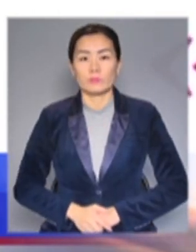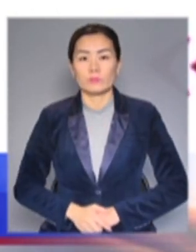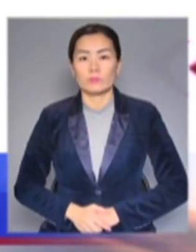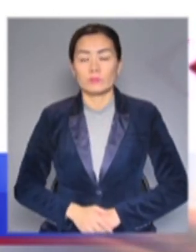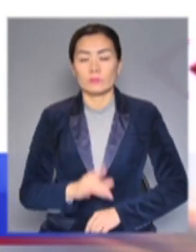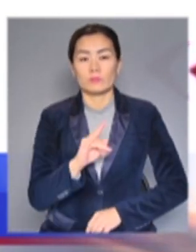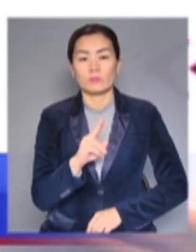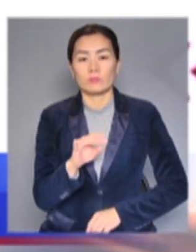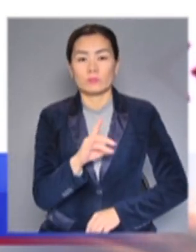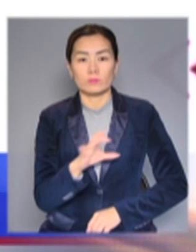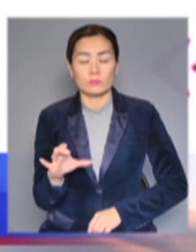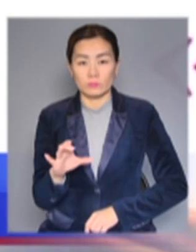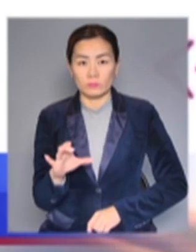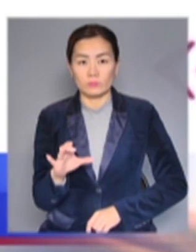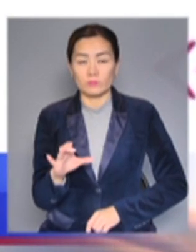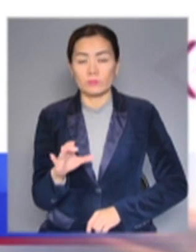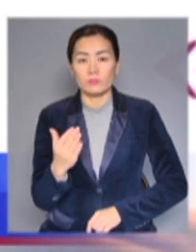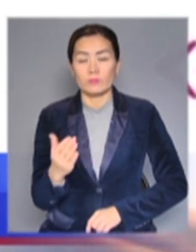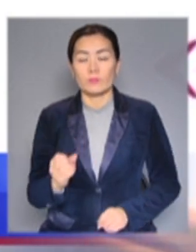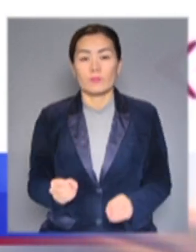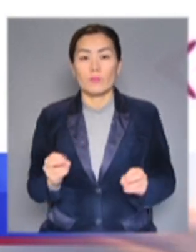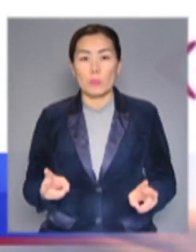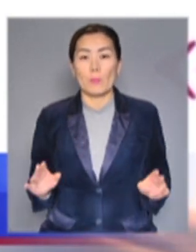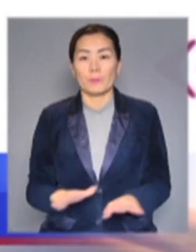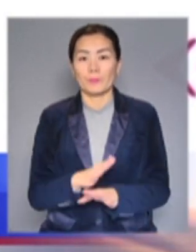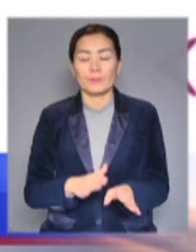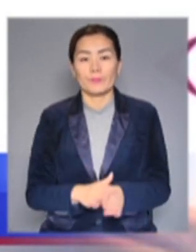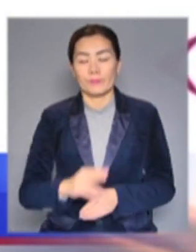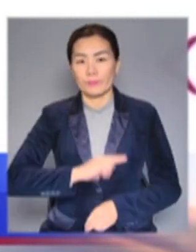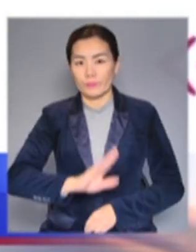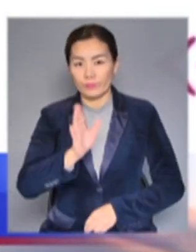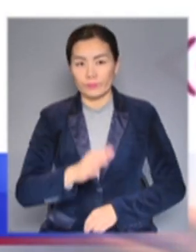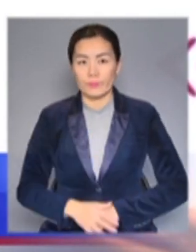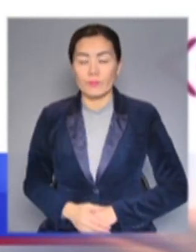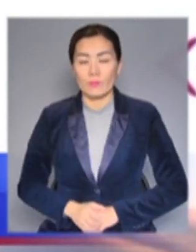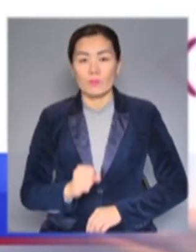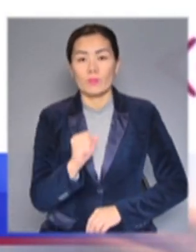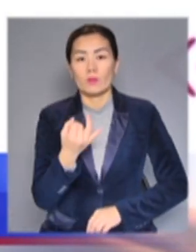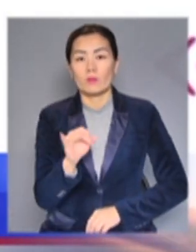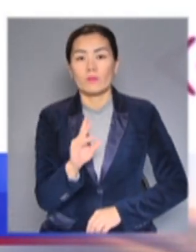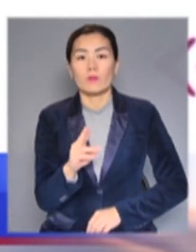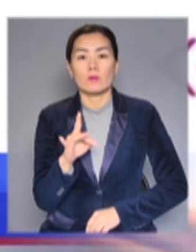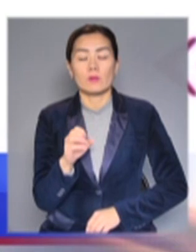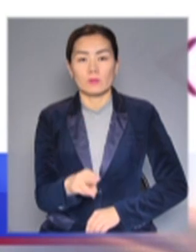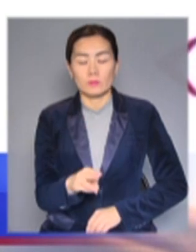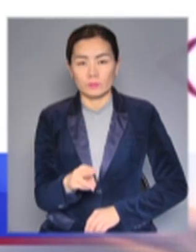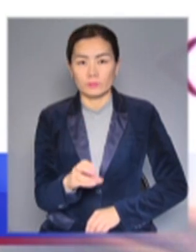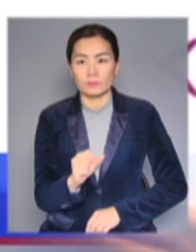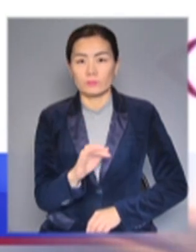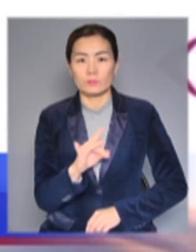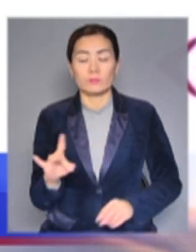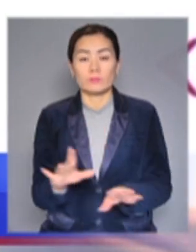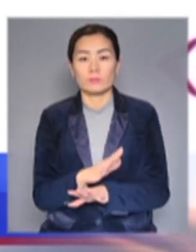Ықылас атамыздың күйлерінен басқа Ықылас атаға арнау әні орындалады. Оның авторы Қайрат Жүнісов. Атағасыр деген